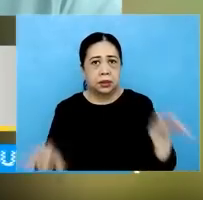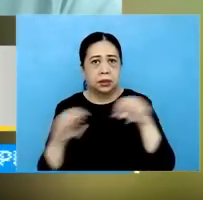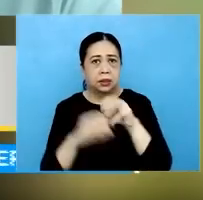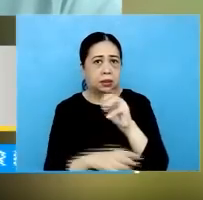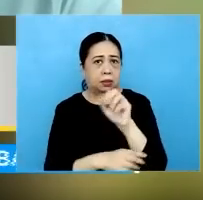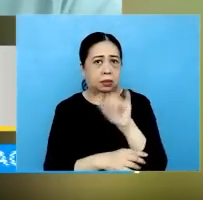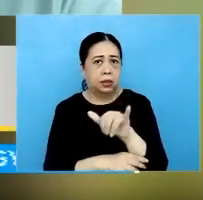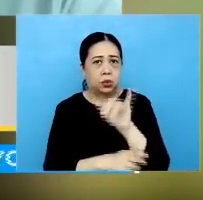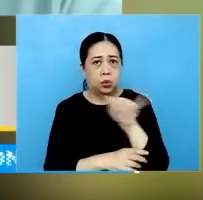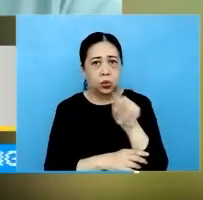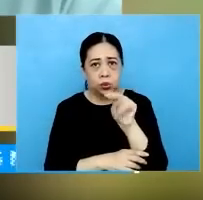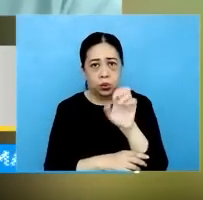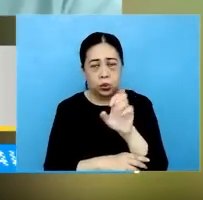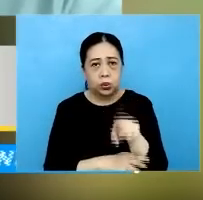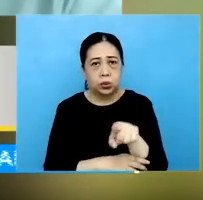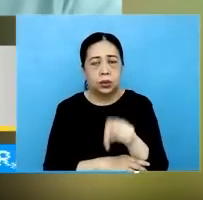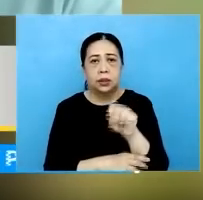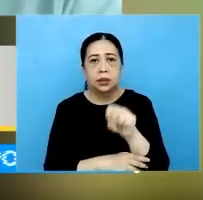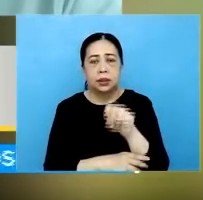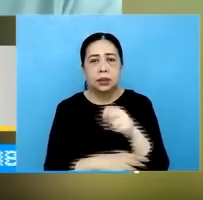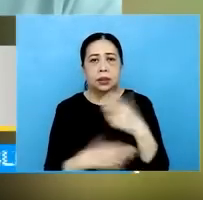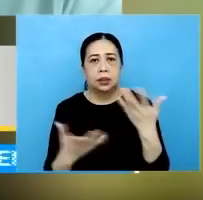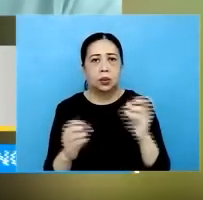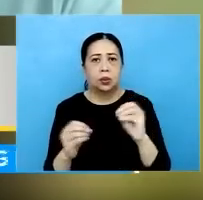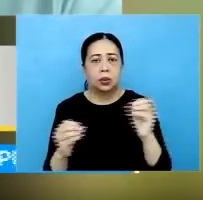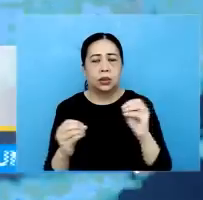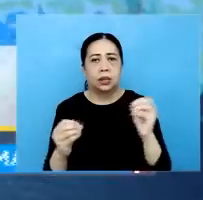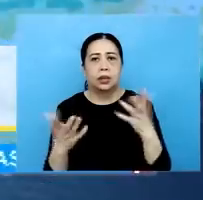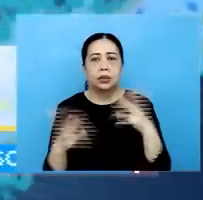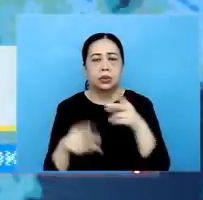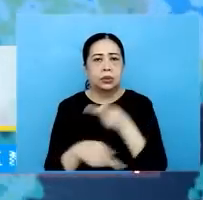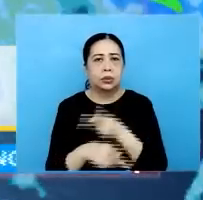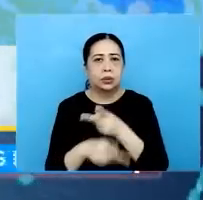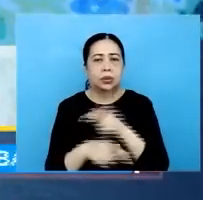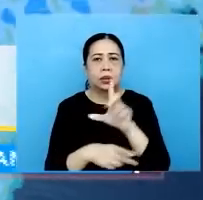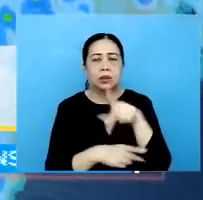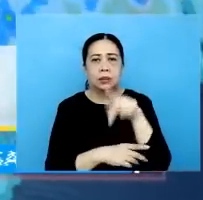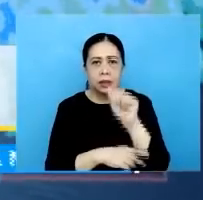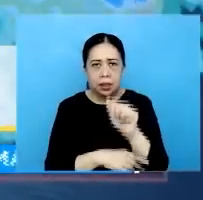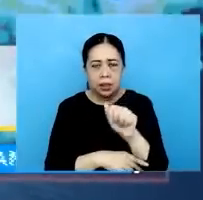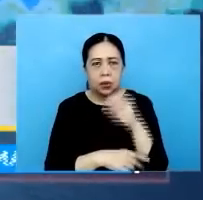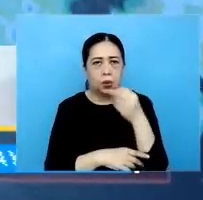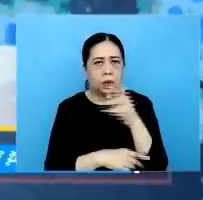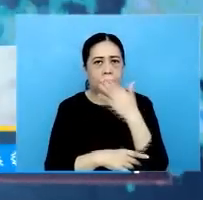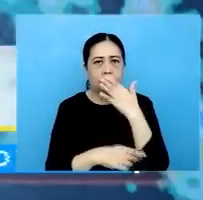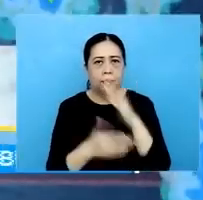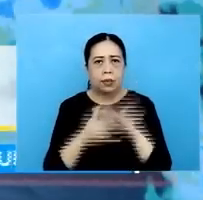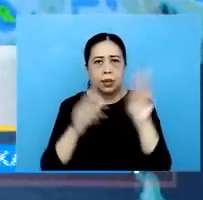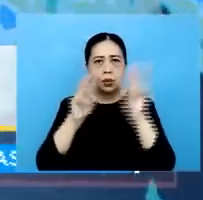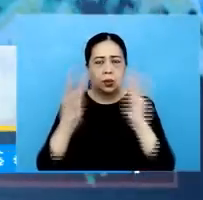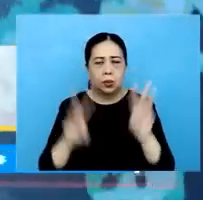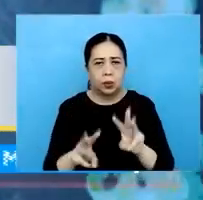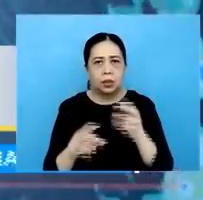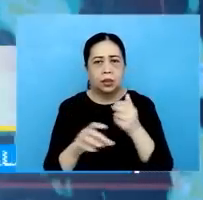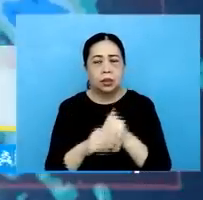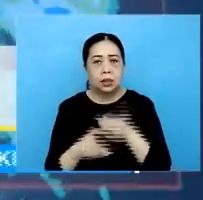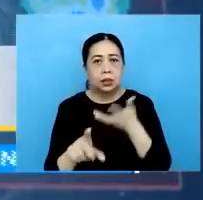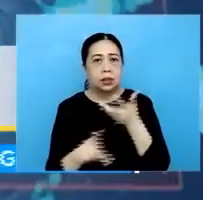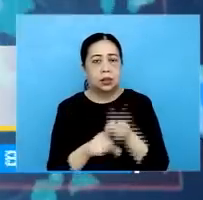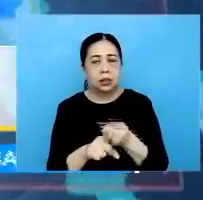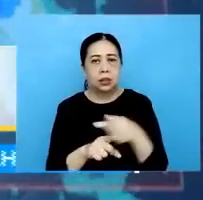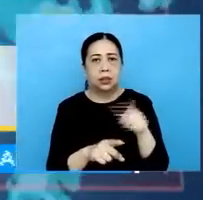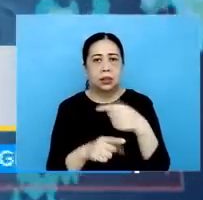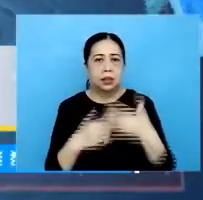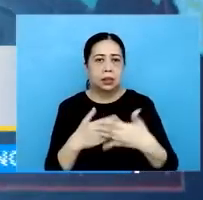Hunyo? Opo, so sa ngayon, wala naman na po tayong binabantay ang iba pang low pressure area o sama ng panahon na maaaring makaapekto sa ating bansa sa